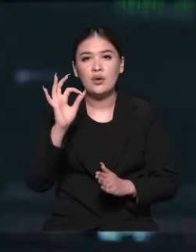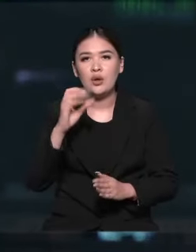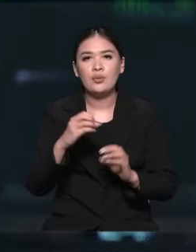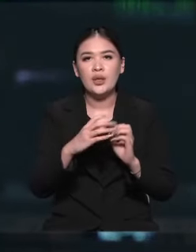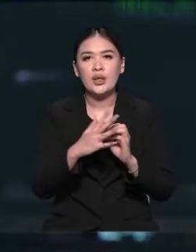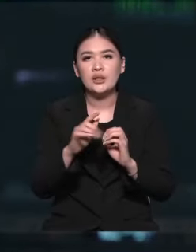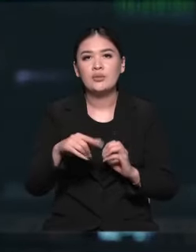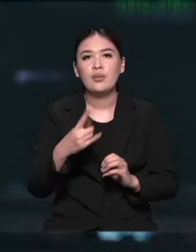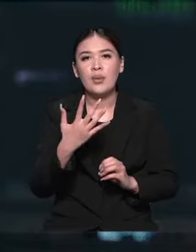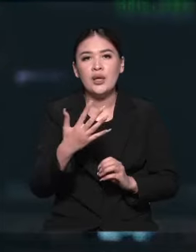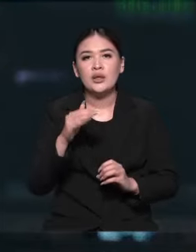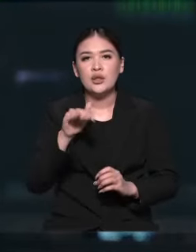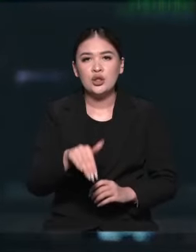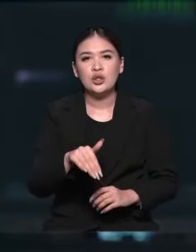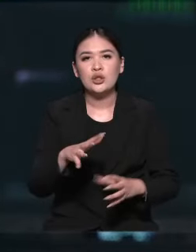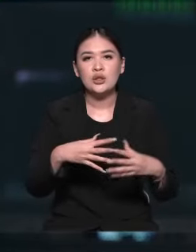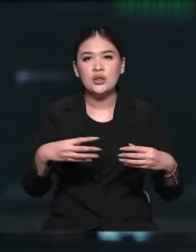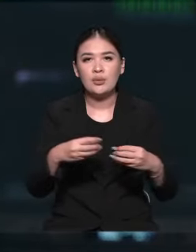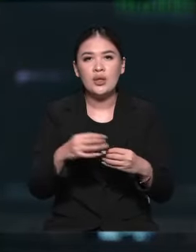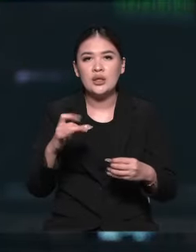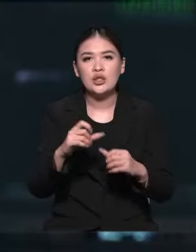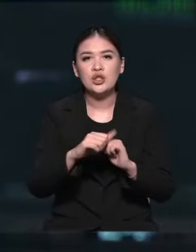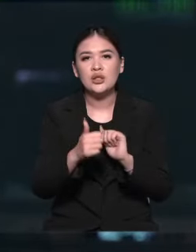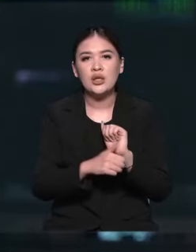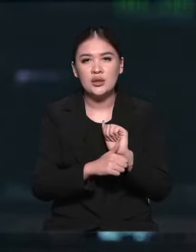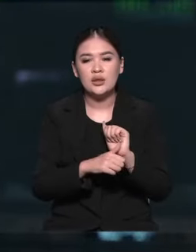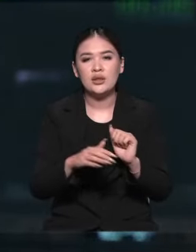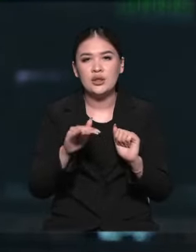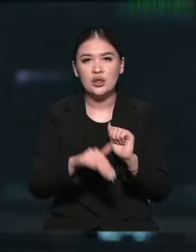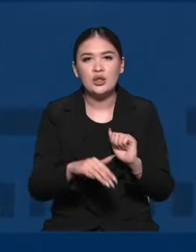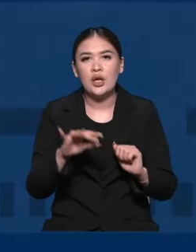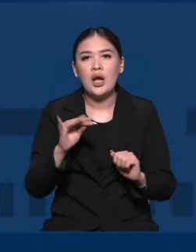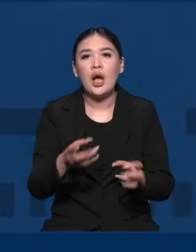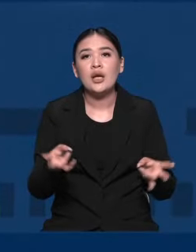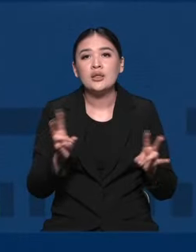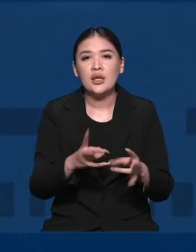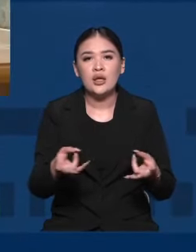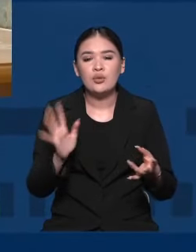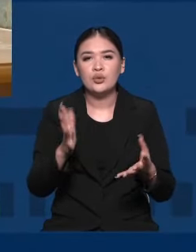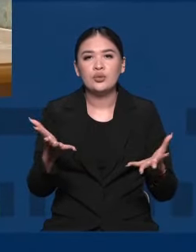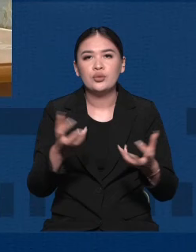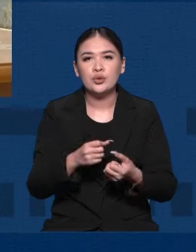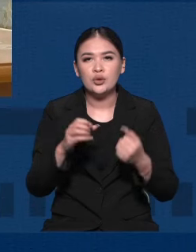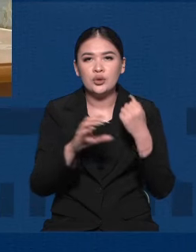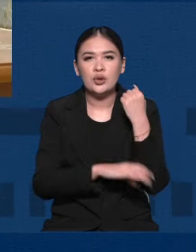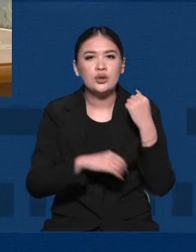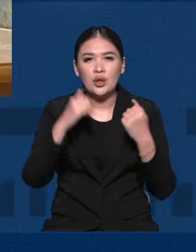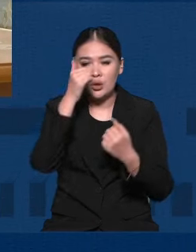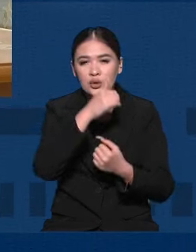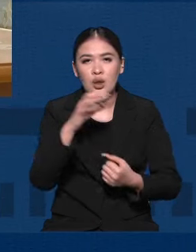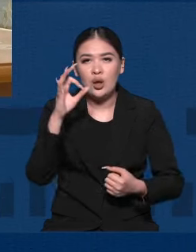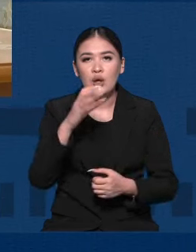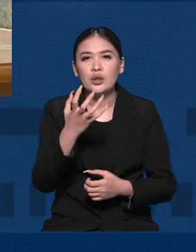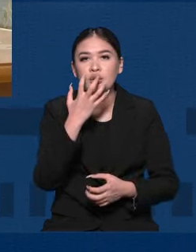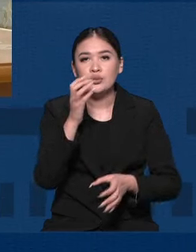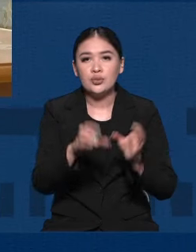15,5 тысячам семей дольщиков из 16 тысяч. Оставшиеся получат ключи до конца этого года. Что касается